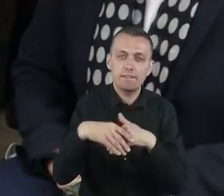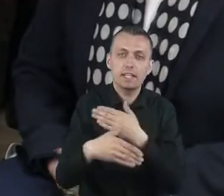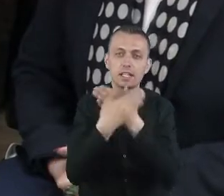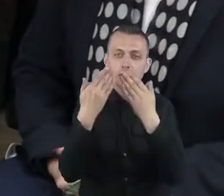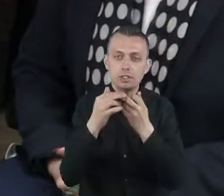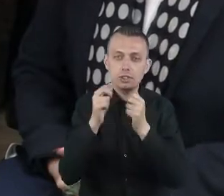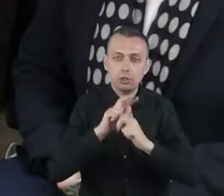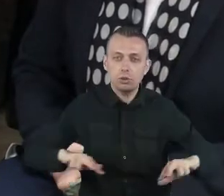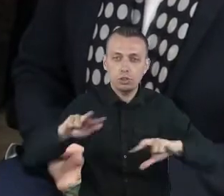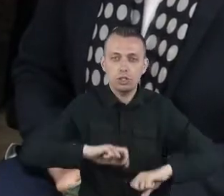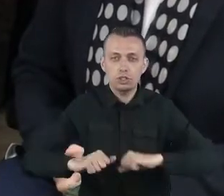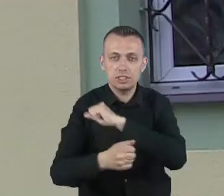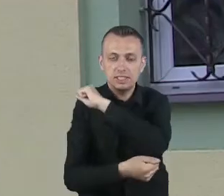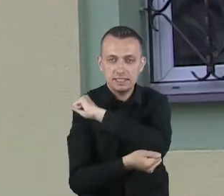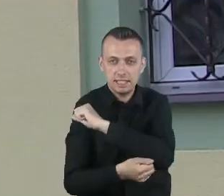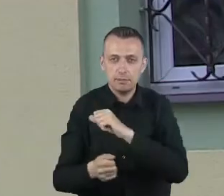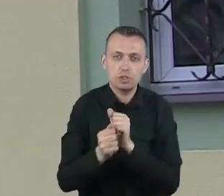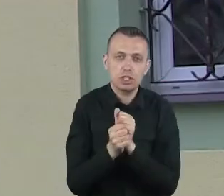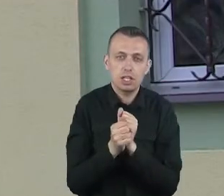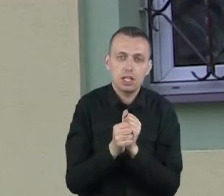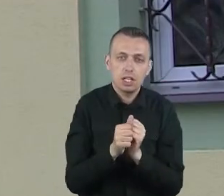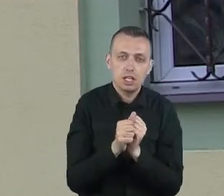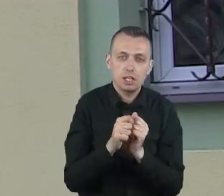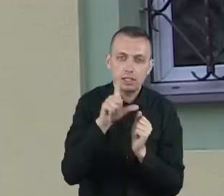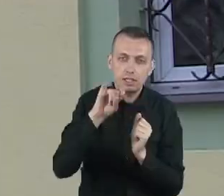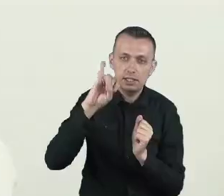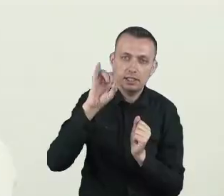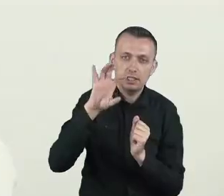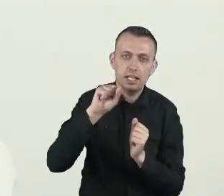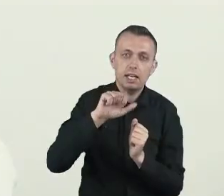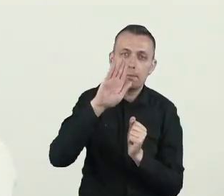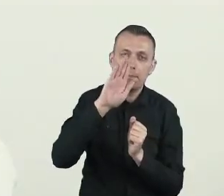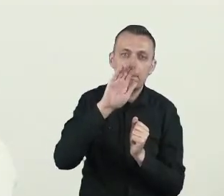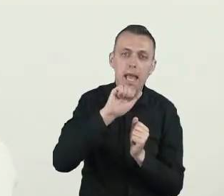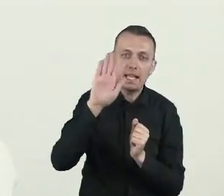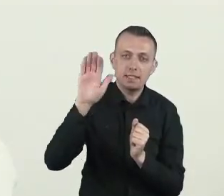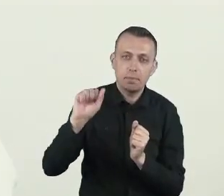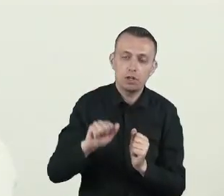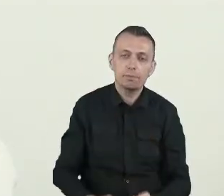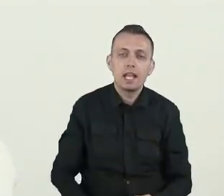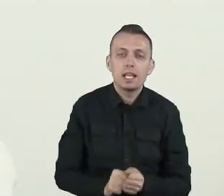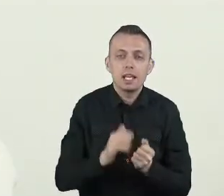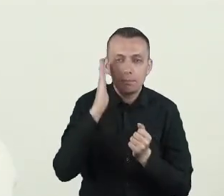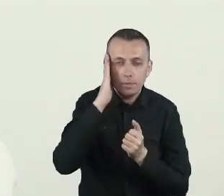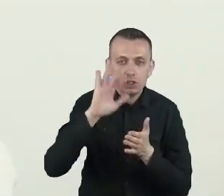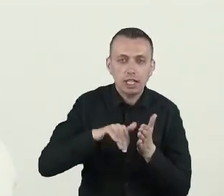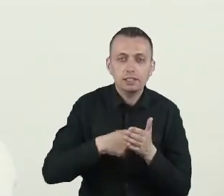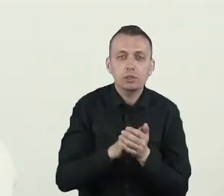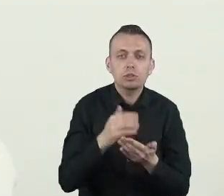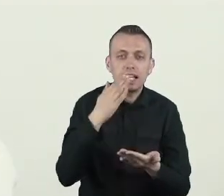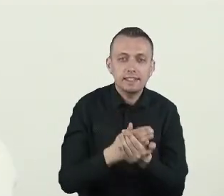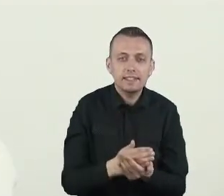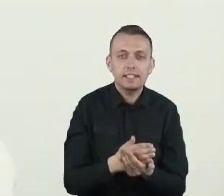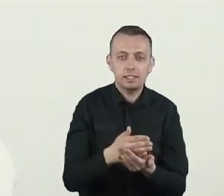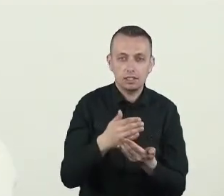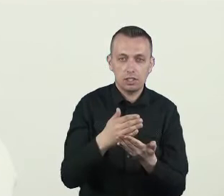stadionie Małej Ligi Baseballa. Dla Wiadomości Dnia Paweł Albiniak. Mieszkańcy Kutna mają już tylko 3 dni na składanie projektów w